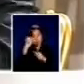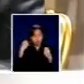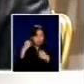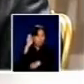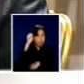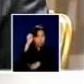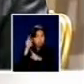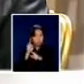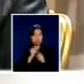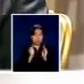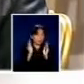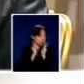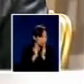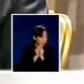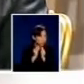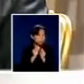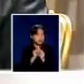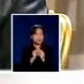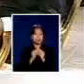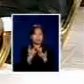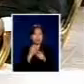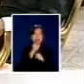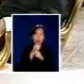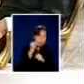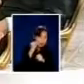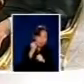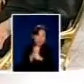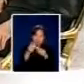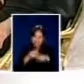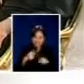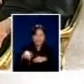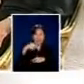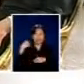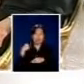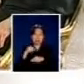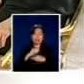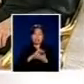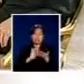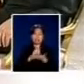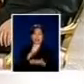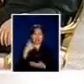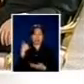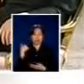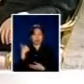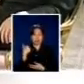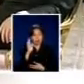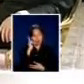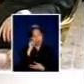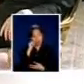ะไรต่างๆทั้งหมดนะครับ ผู้ปกครองจะสามารถติดตามผลการเรียนการสอนของลูกผ่านตัวอุปกรณ์ตัวนี้ได้ไหม